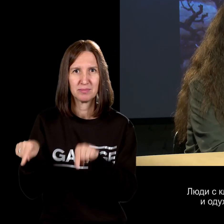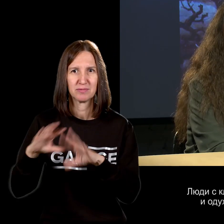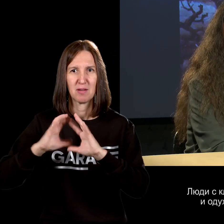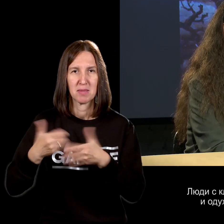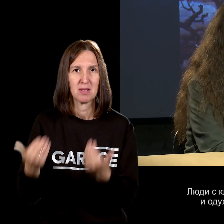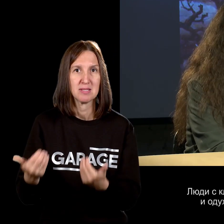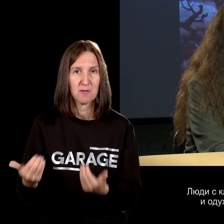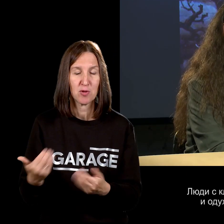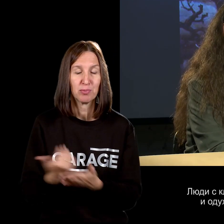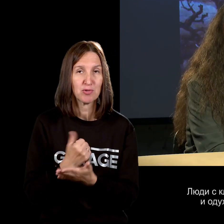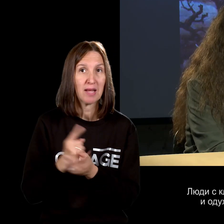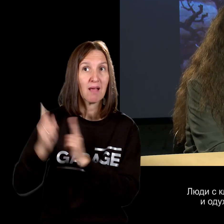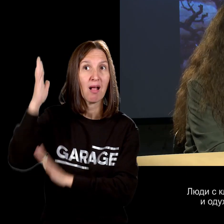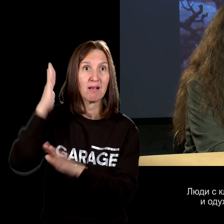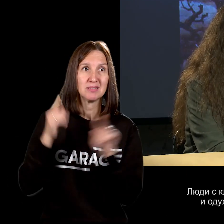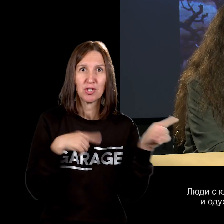Люди с классических полотен были